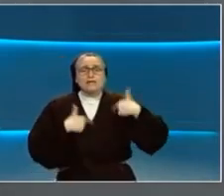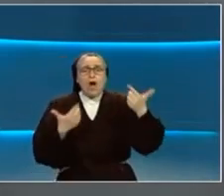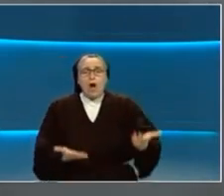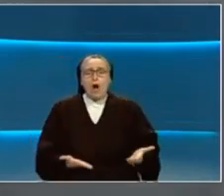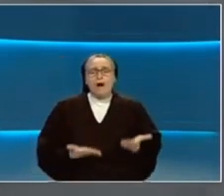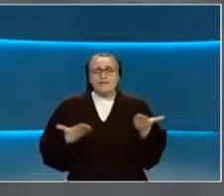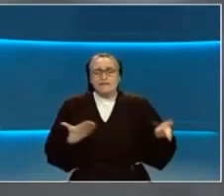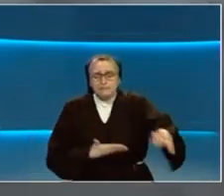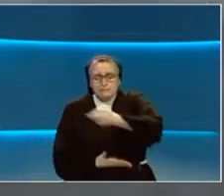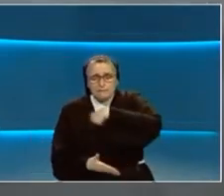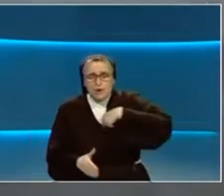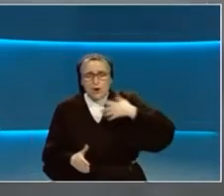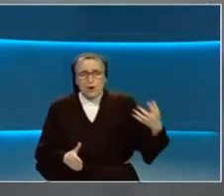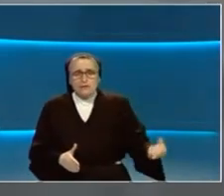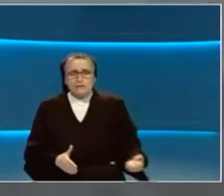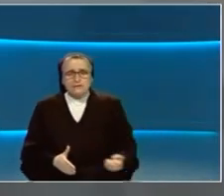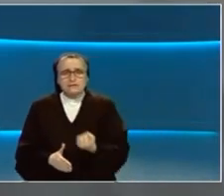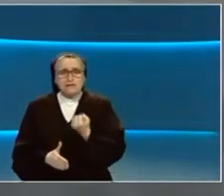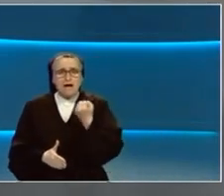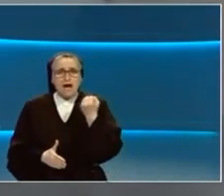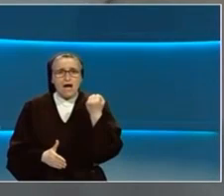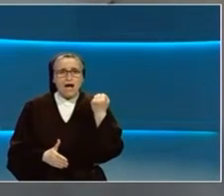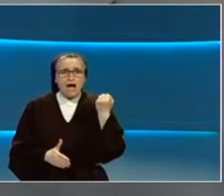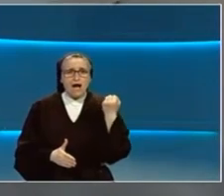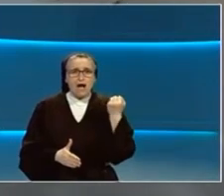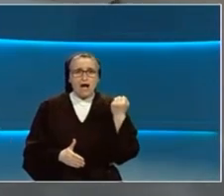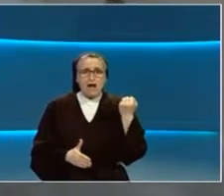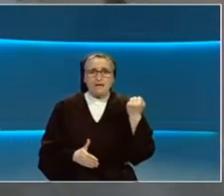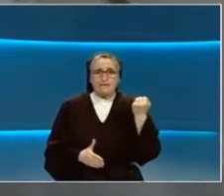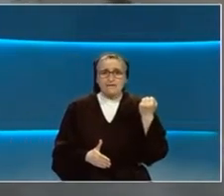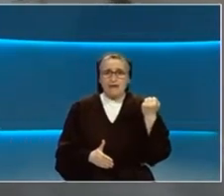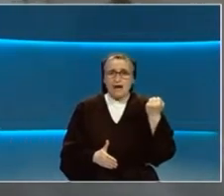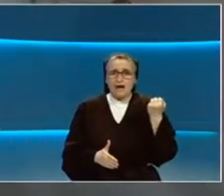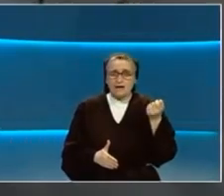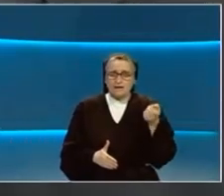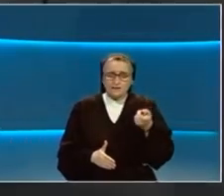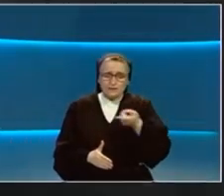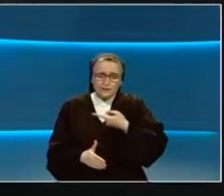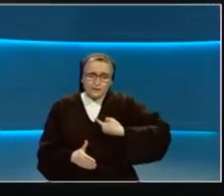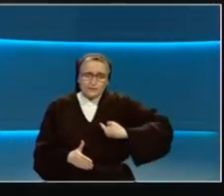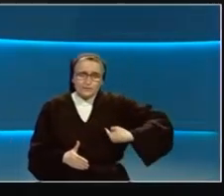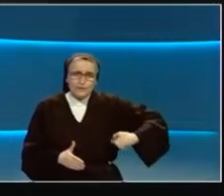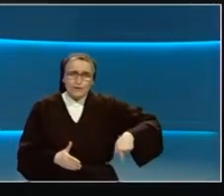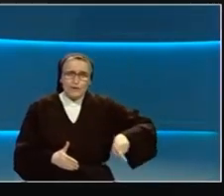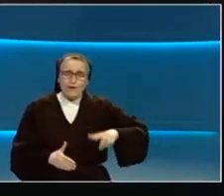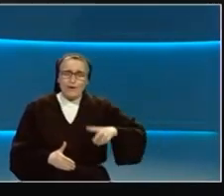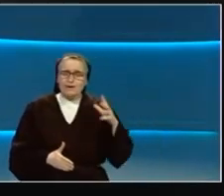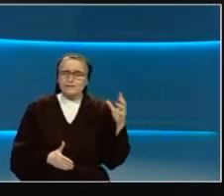caritatis, ut servum redimeres, filium